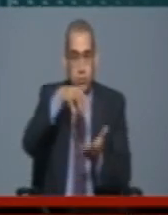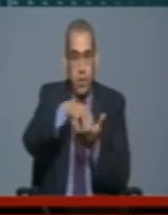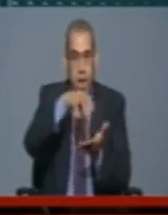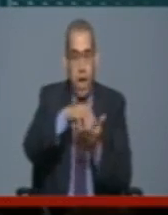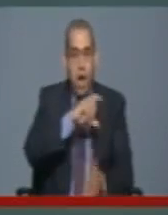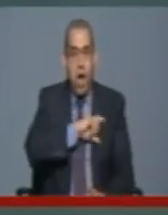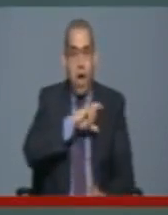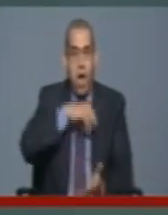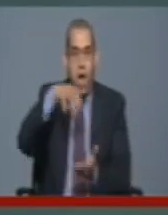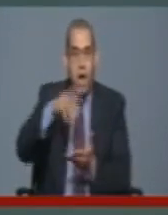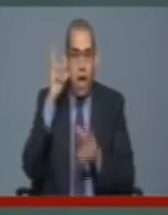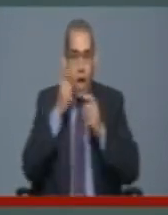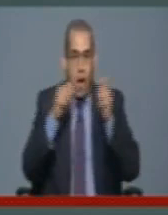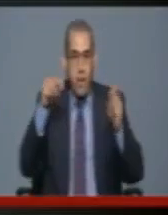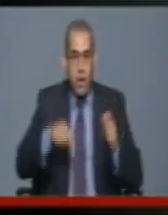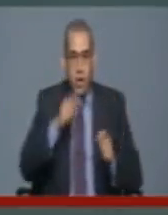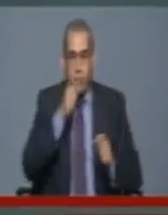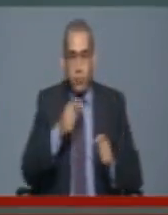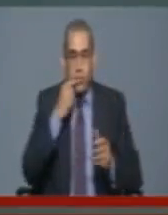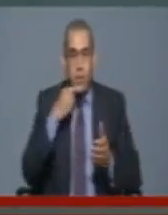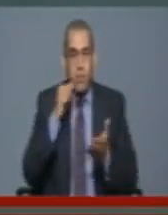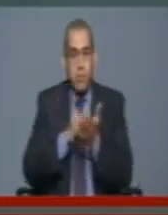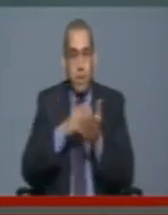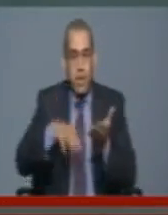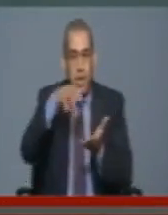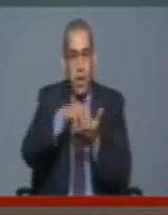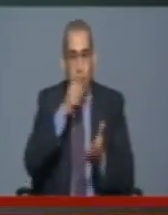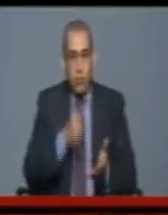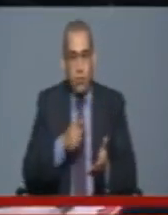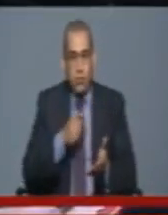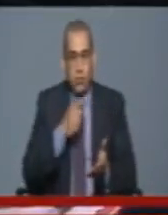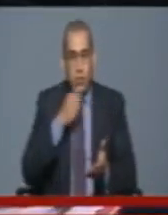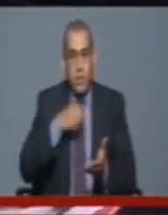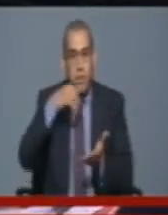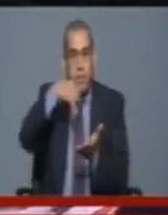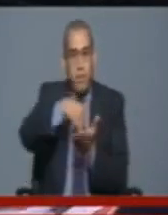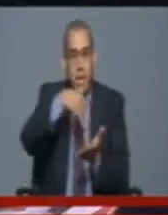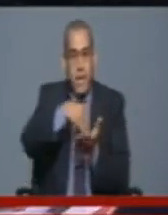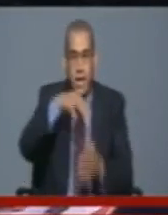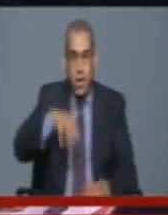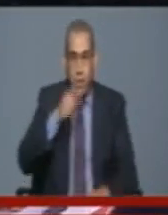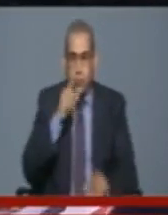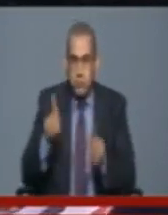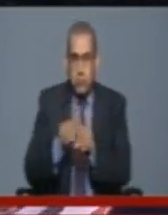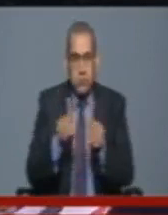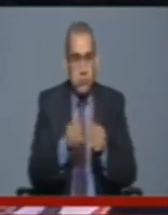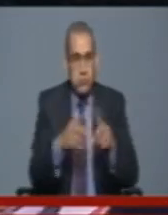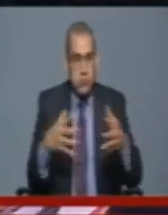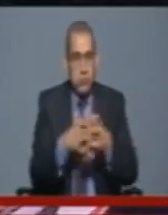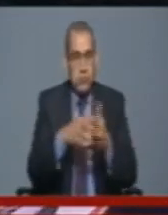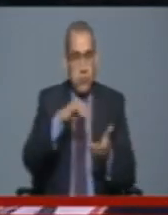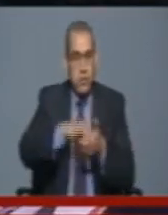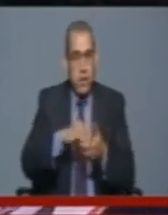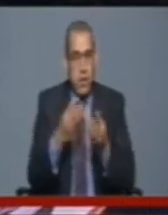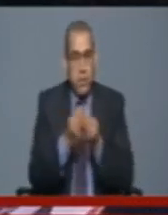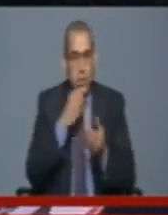الإخبارية على الإسفلت بين المصلين، إسفلت مدينة تضم أولى القبلتين